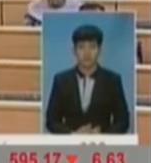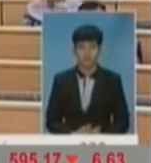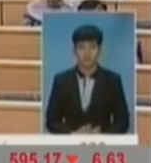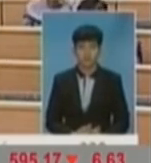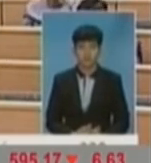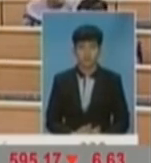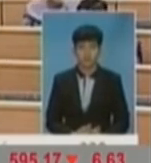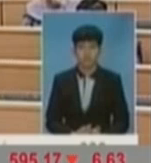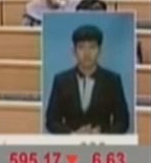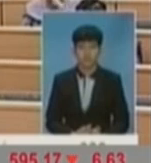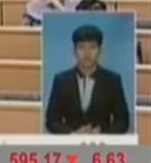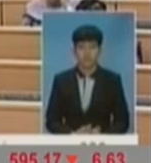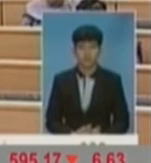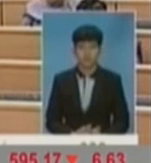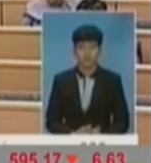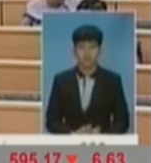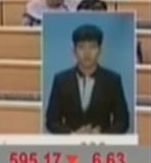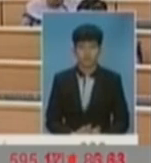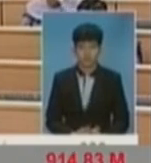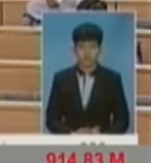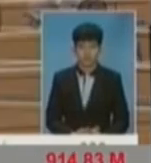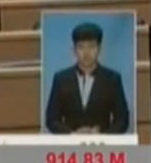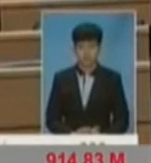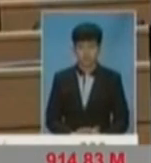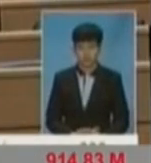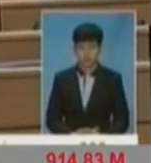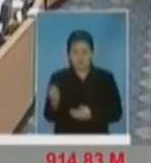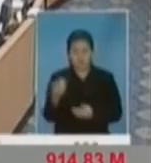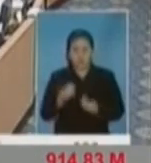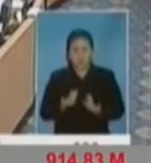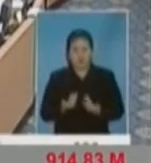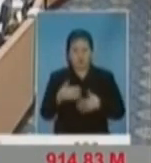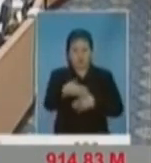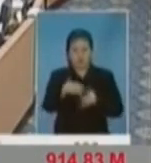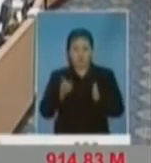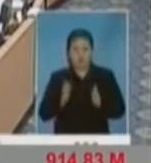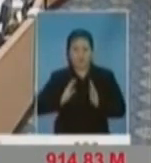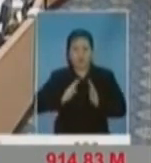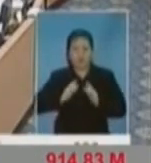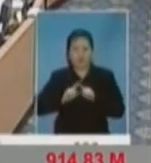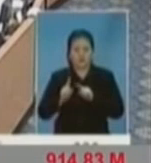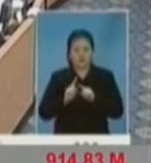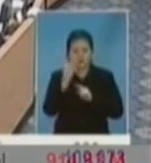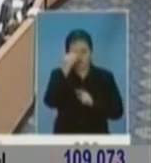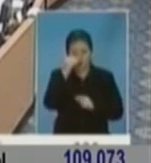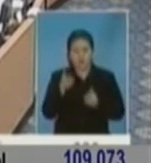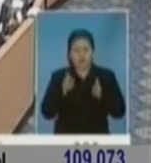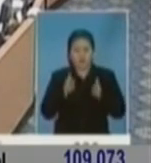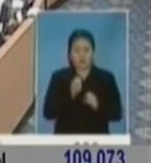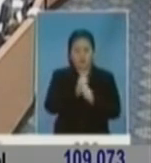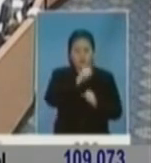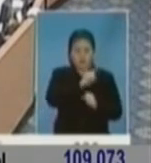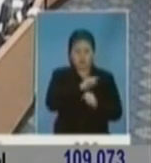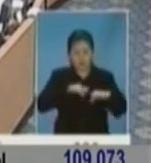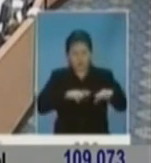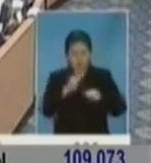ผู้ร้องแถลงเปิดคดีก่อนโดยนายณรงค์รัฐอมฤตกรรมการของปปช.เป็นผู้แถลงระบุว่านายสมศักดิ์ไม่ได้แ